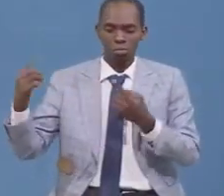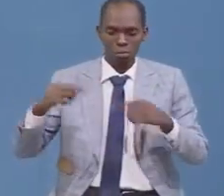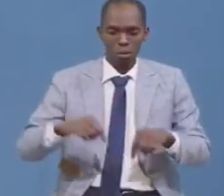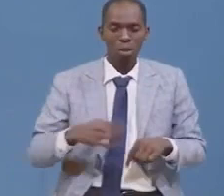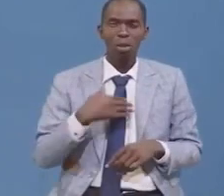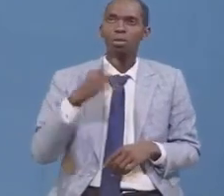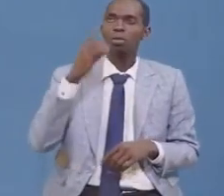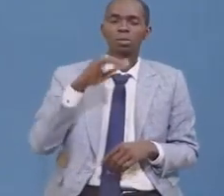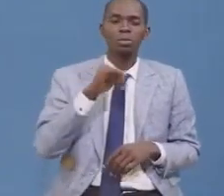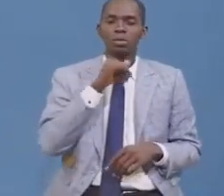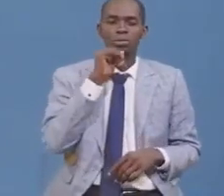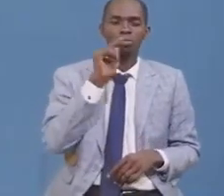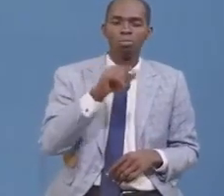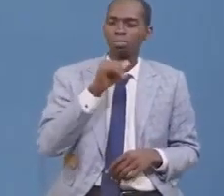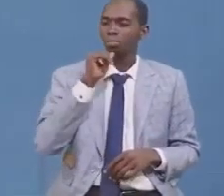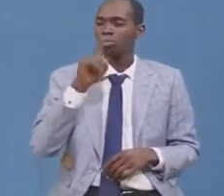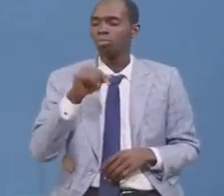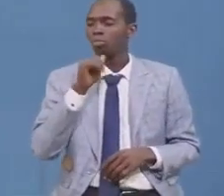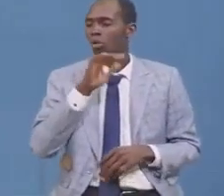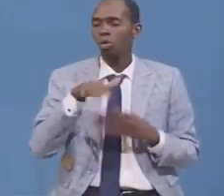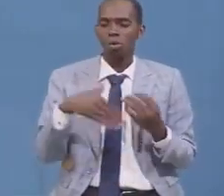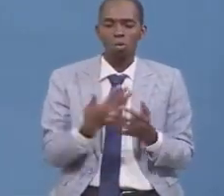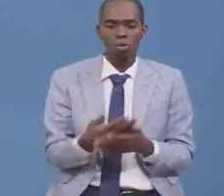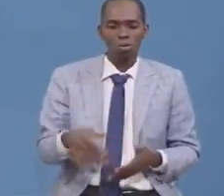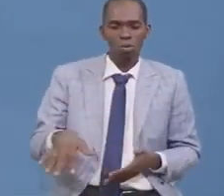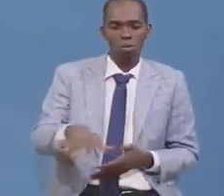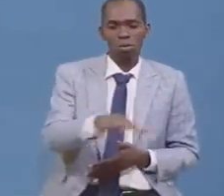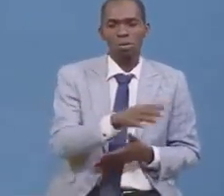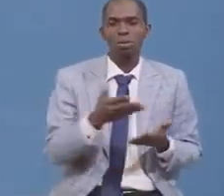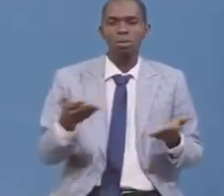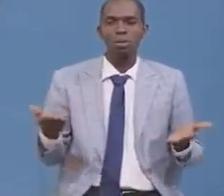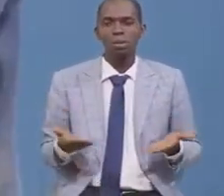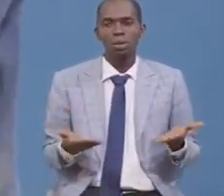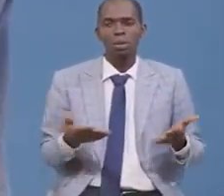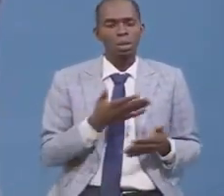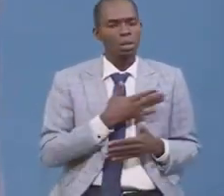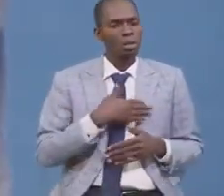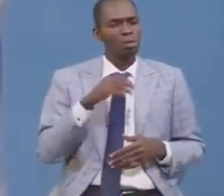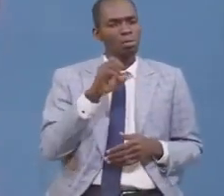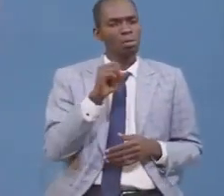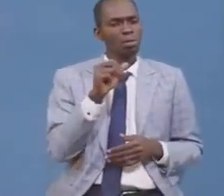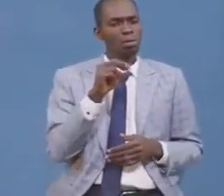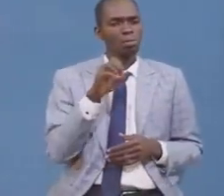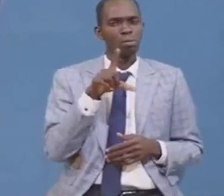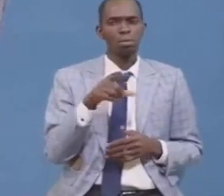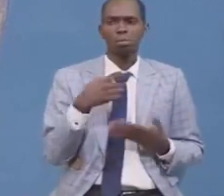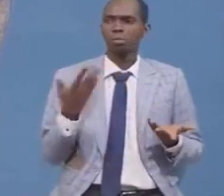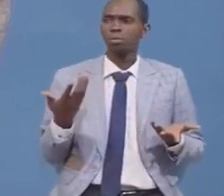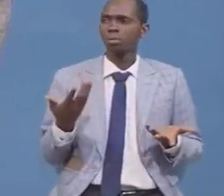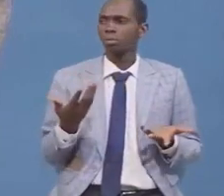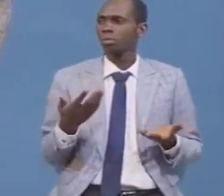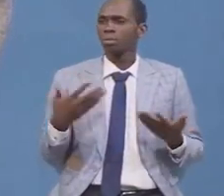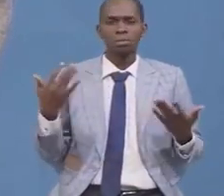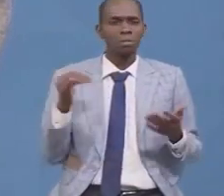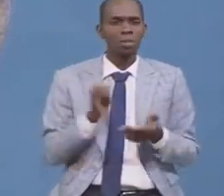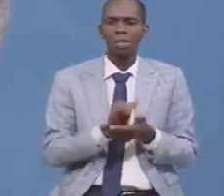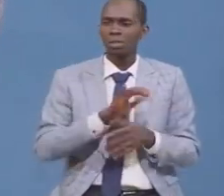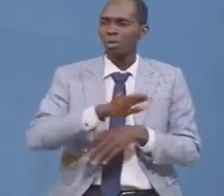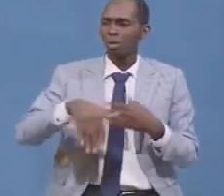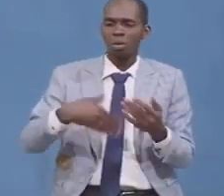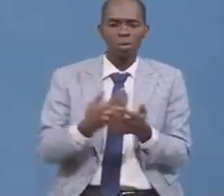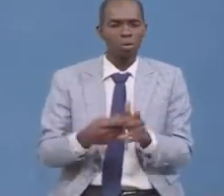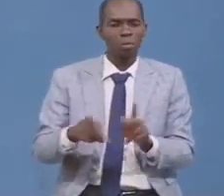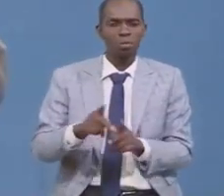no. అంత దగ్గరికి వరుసగా వస్తే దేవుడు అందర్నీ కాదన్నాడు. And Samuel said, they are all exhausted. అప్పుడు సమూయేలు అన్నాడు,